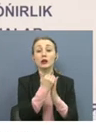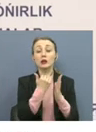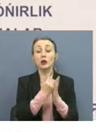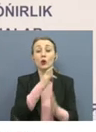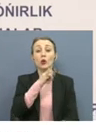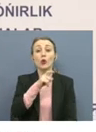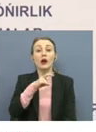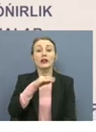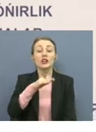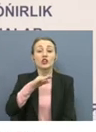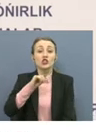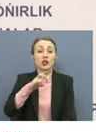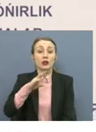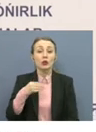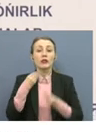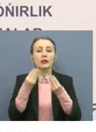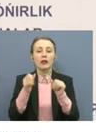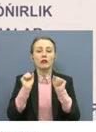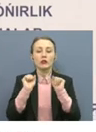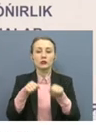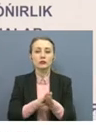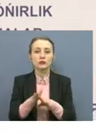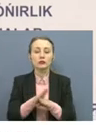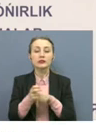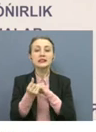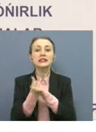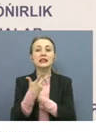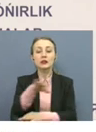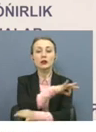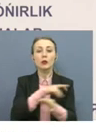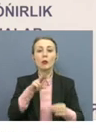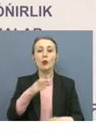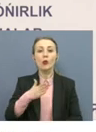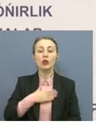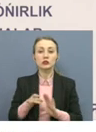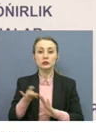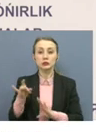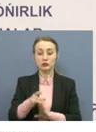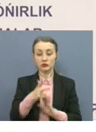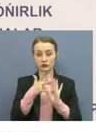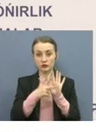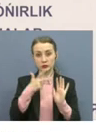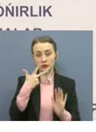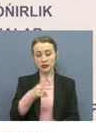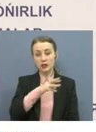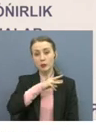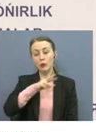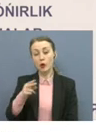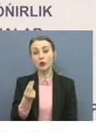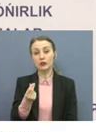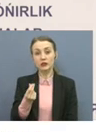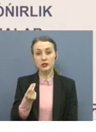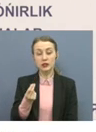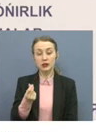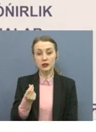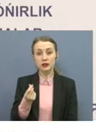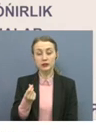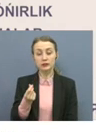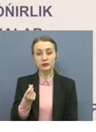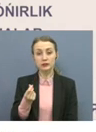жылу инженерлік желілерін тарту ісі 2020 жылы жалғасын табады. Бұл жоба бізге жуық арада аудан орталығындағы тұрғын үй